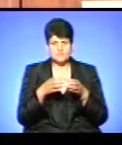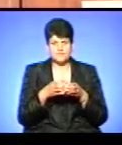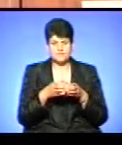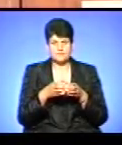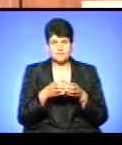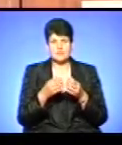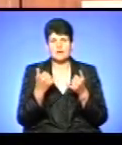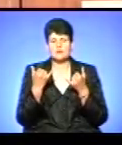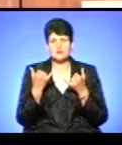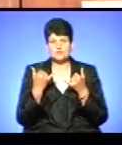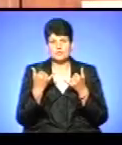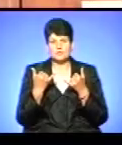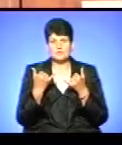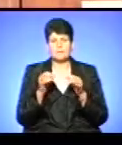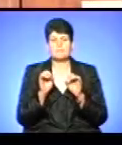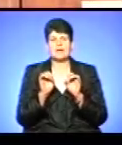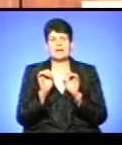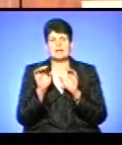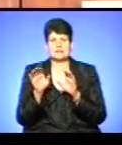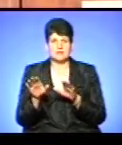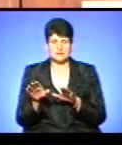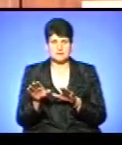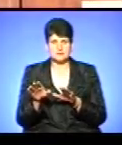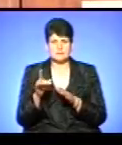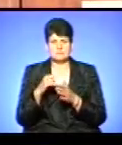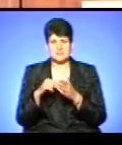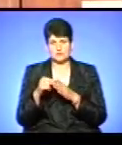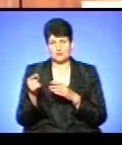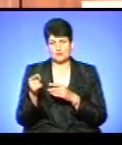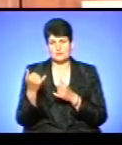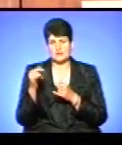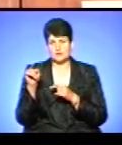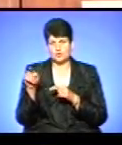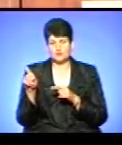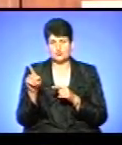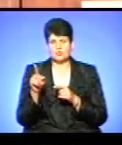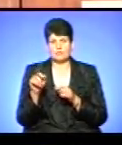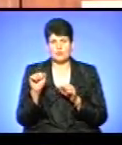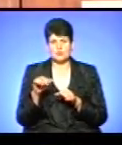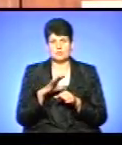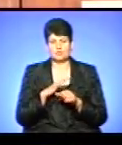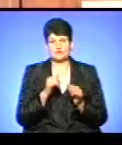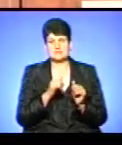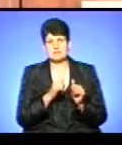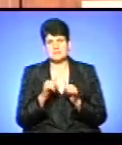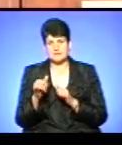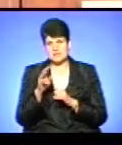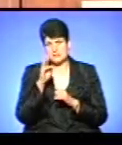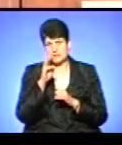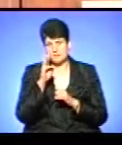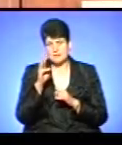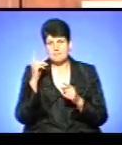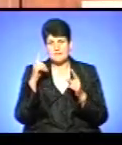складової, сьогодні, власне, і передається місту Тернополю для того, щоб можна було забезпечити заробітною